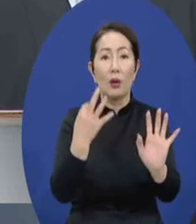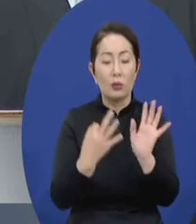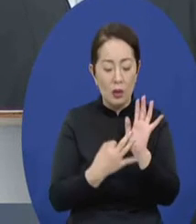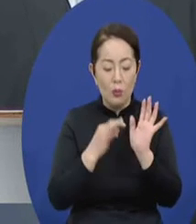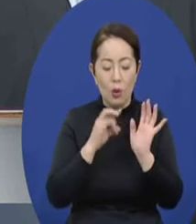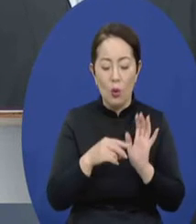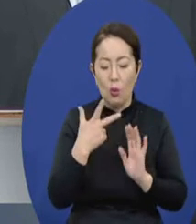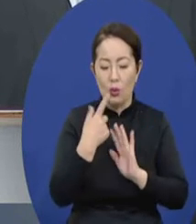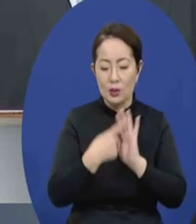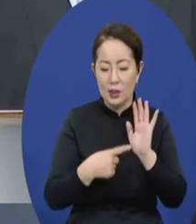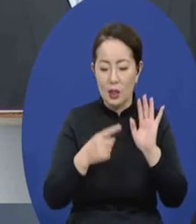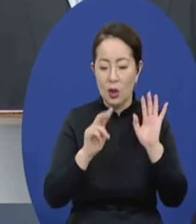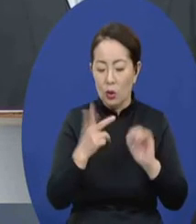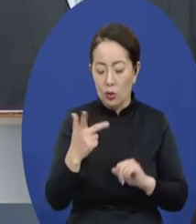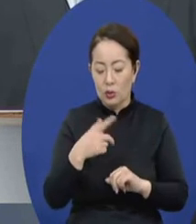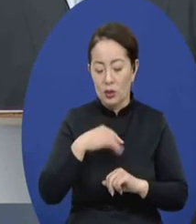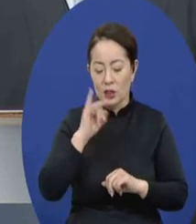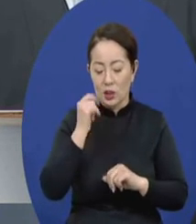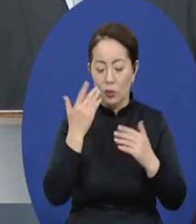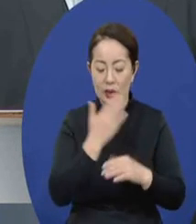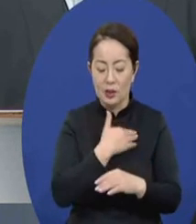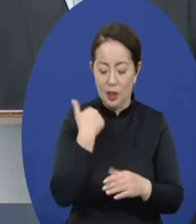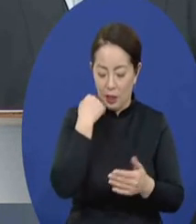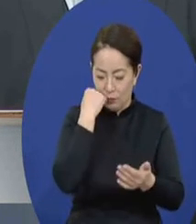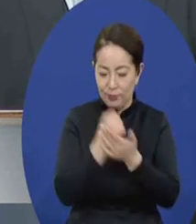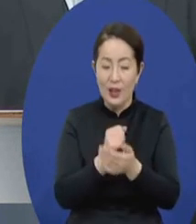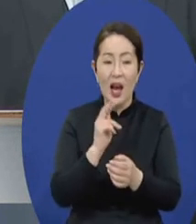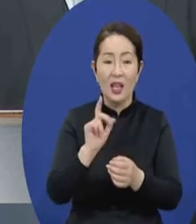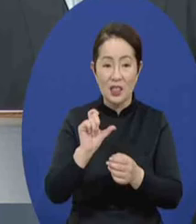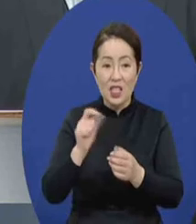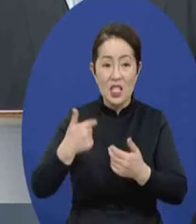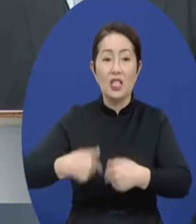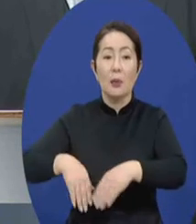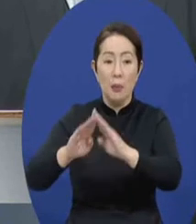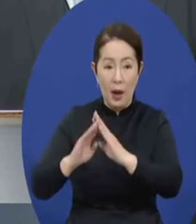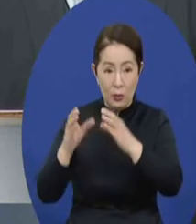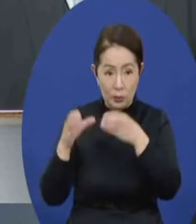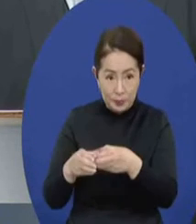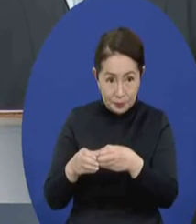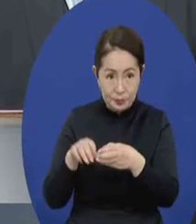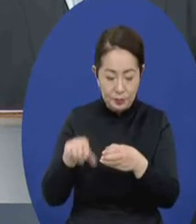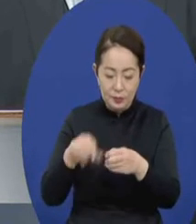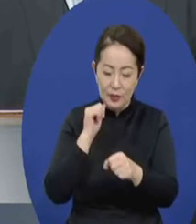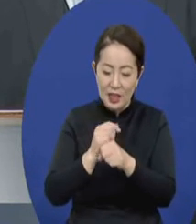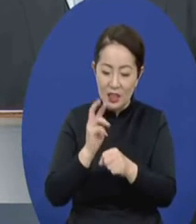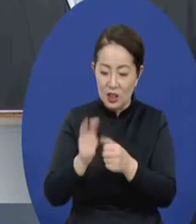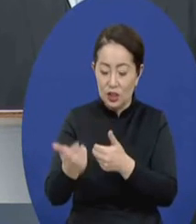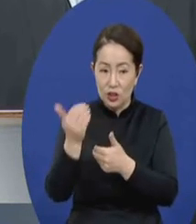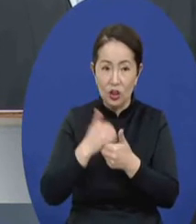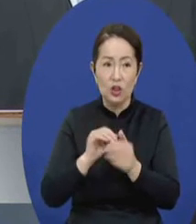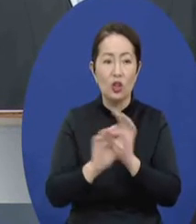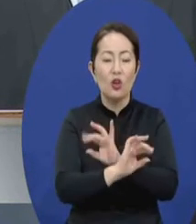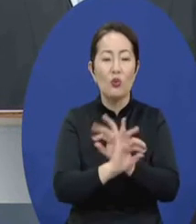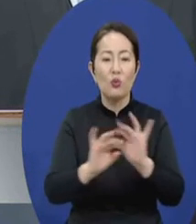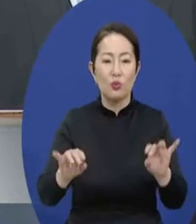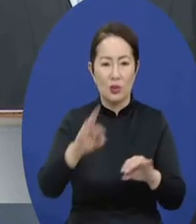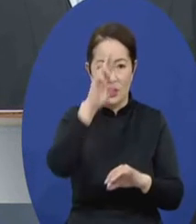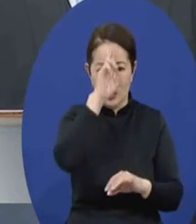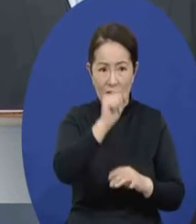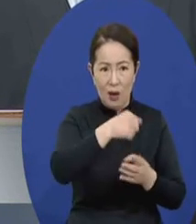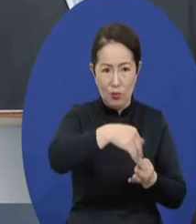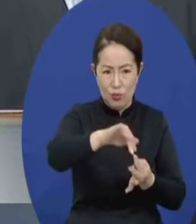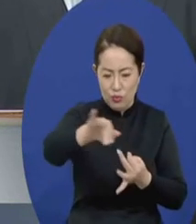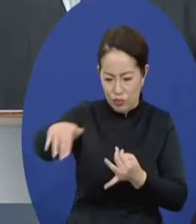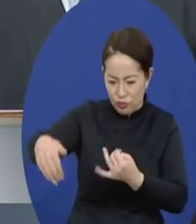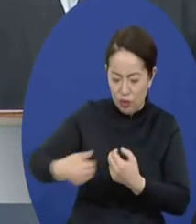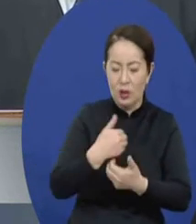сарын 23-нд их хурлын дараагийн 57 дугаар захирамжаар ажлын хэсэг байгуулагдсан. Энэ манай ажлын хэсэгт бол бүх яамдын